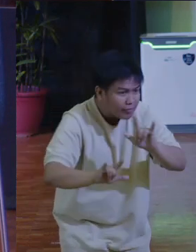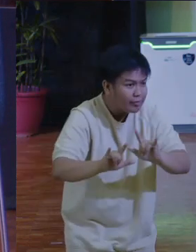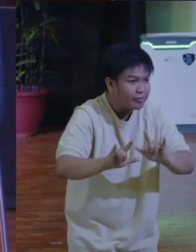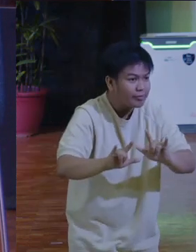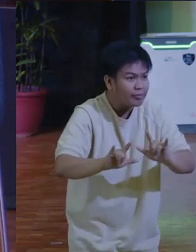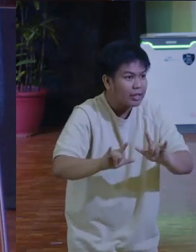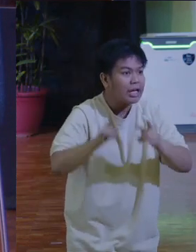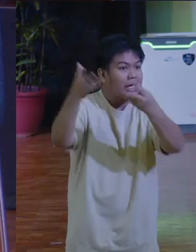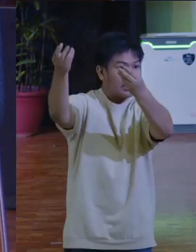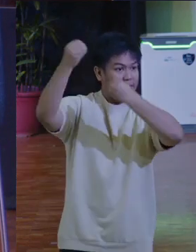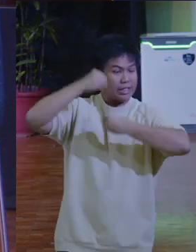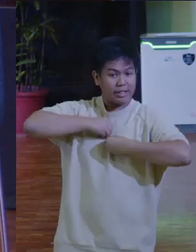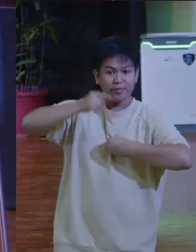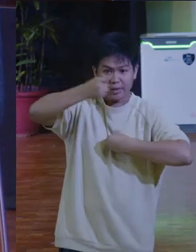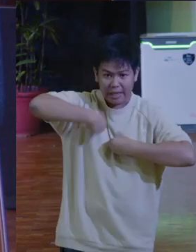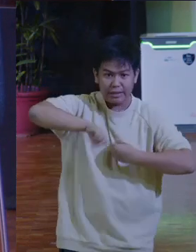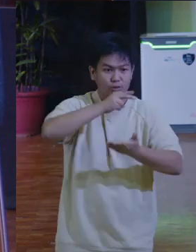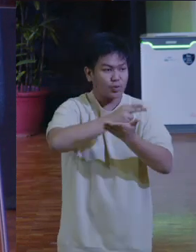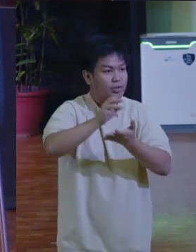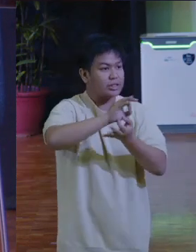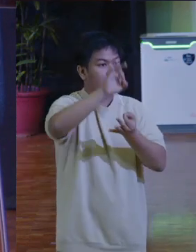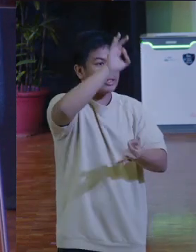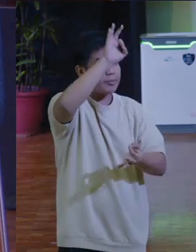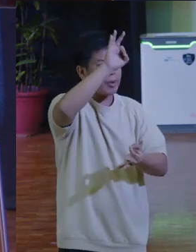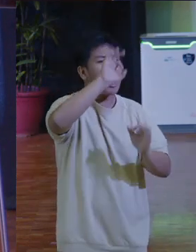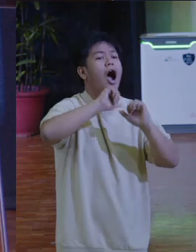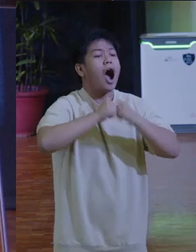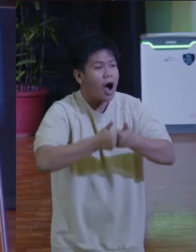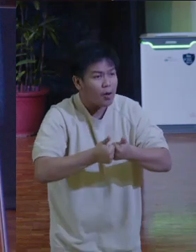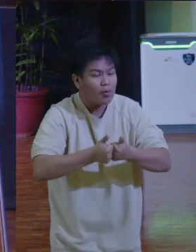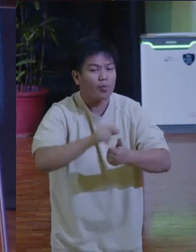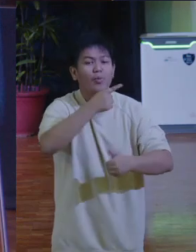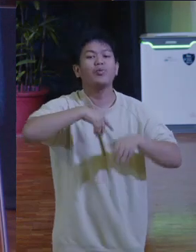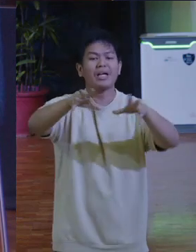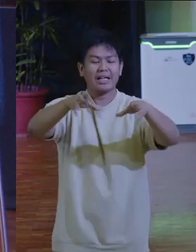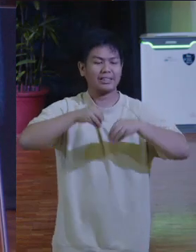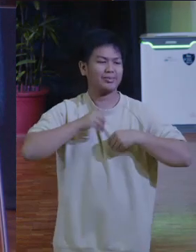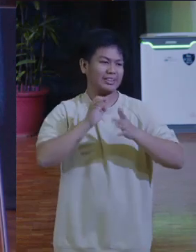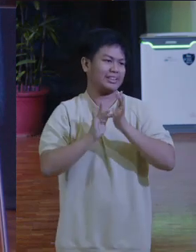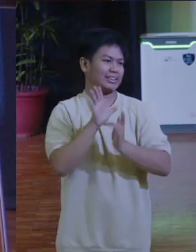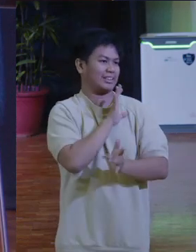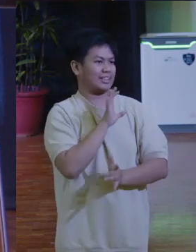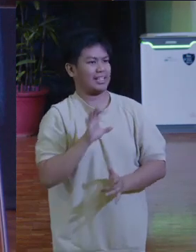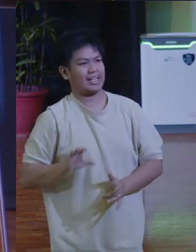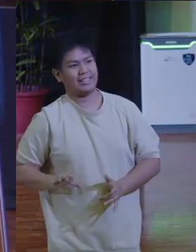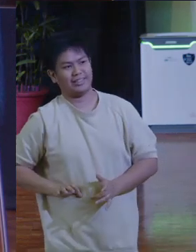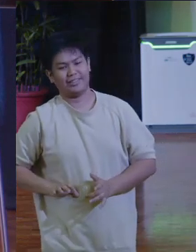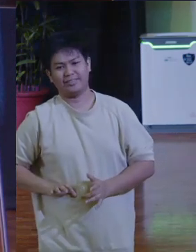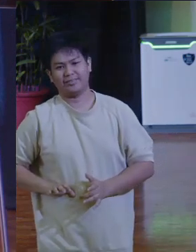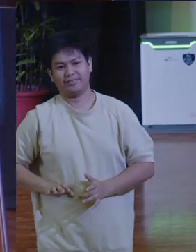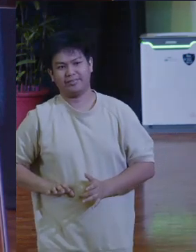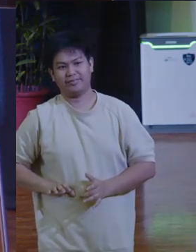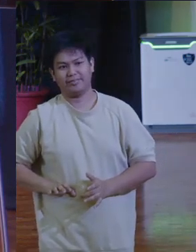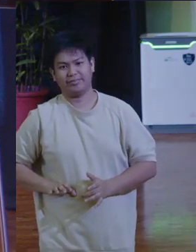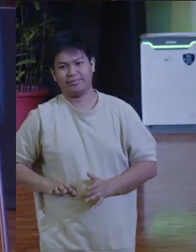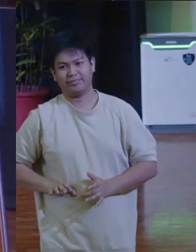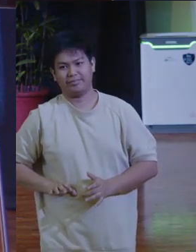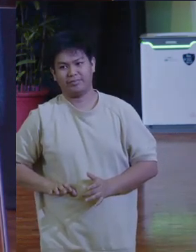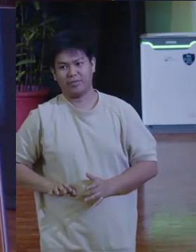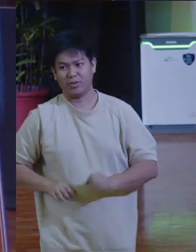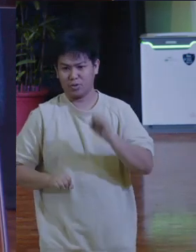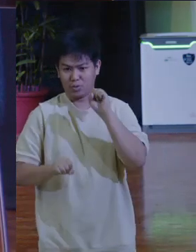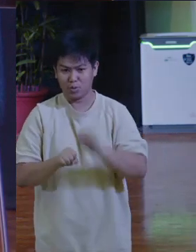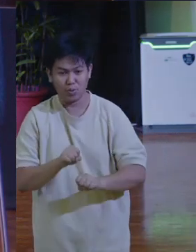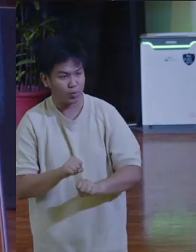anak ay nag-collude para tayo ay iligtas. Ang kaligtasan ng mga